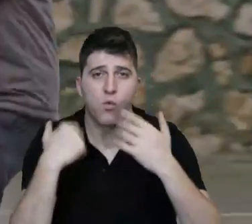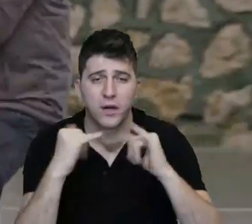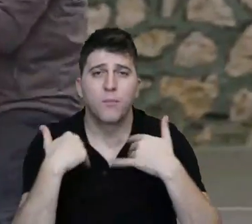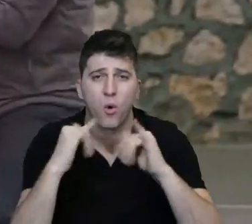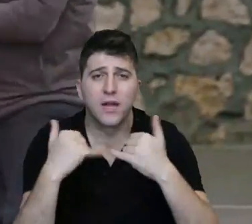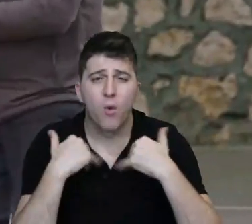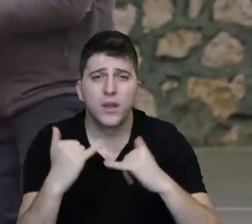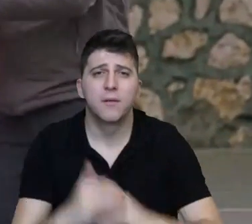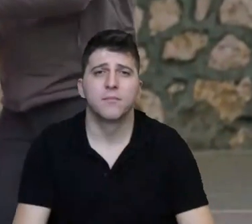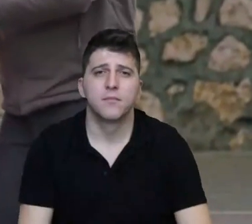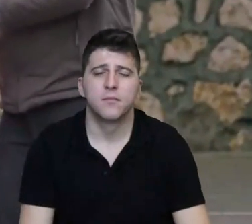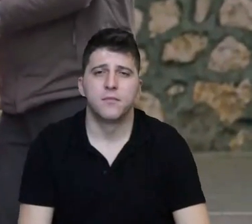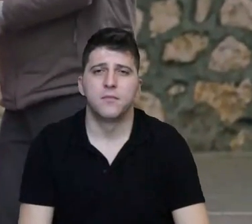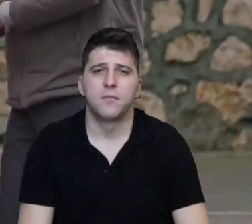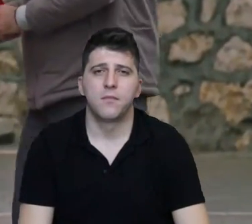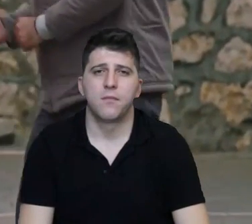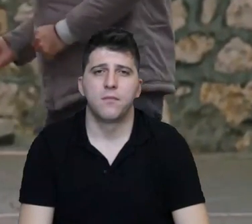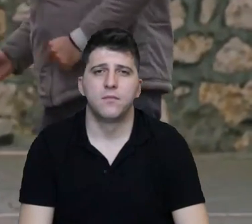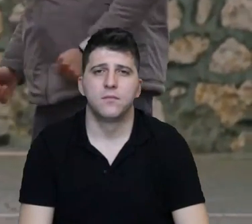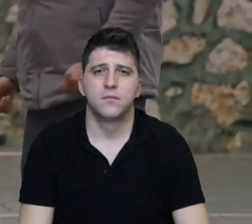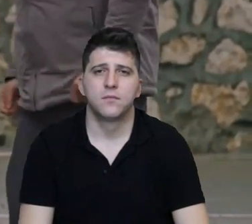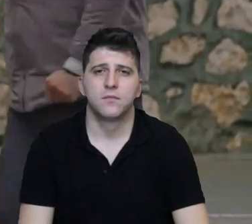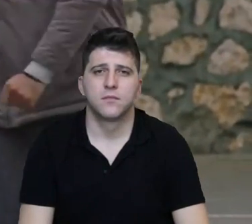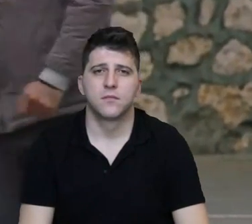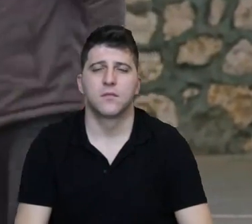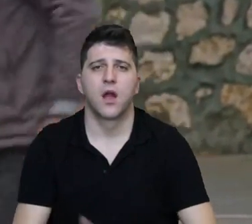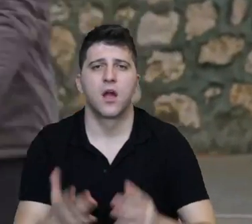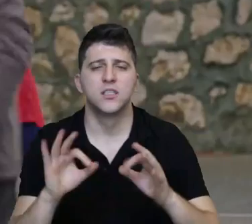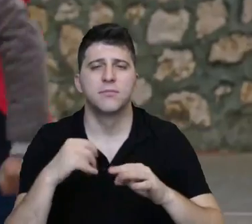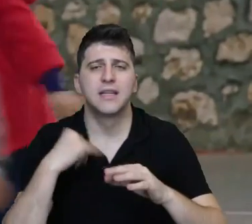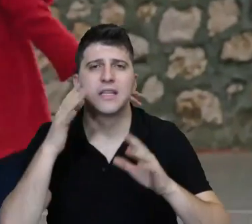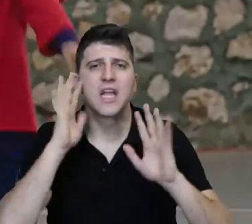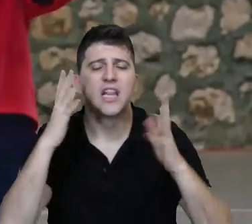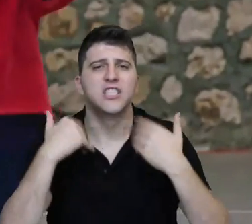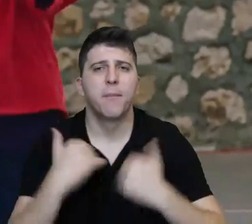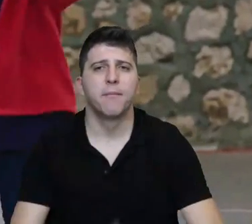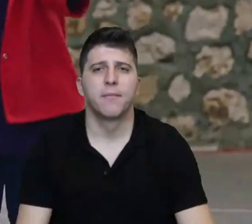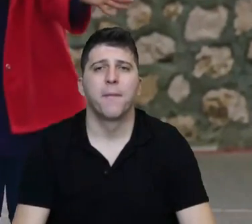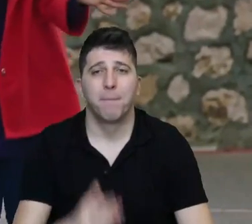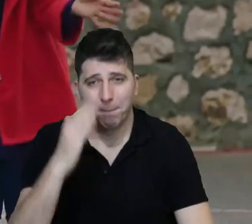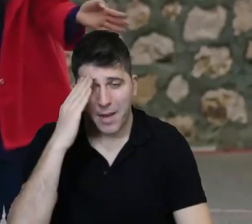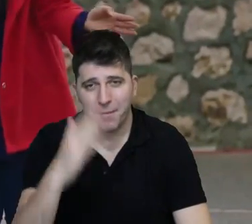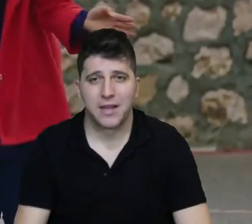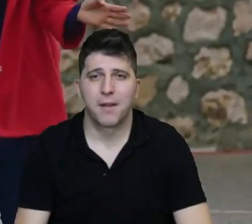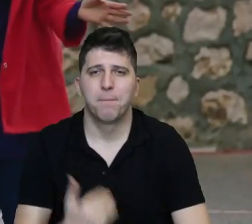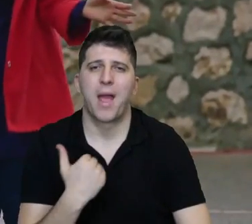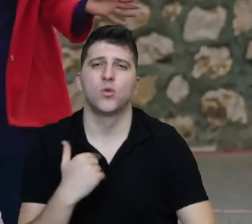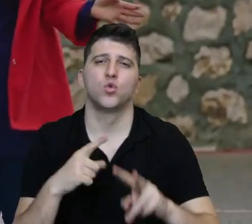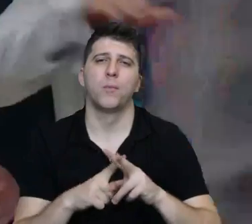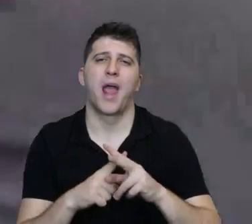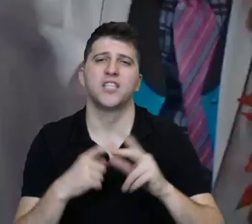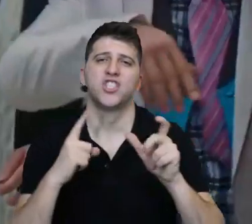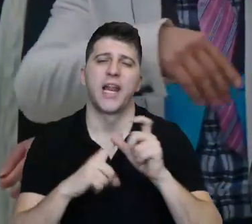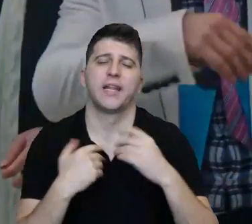Ben oynarım. Asil de koşa koşa geldiler. Ay şimdi ben oynatacağım. Merhabalar, ben Kübra